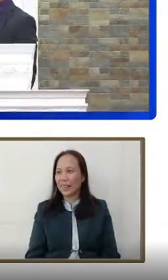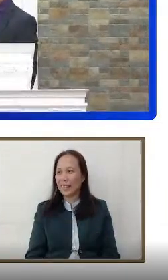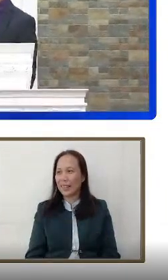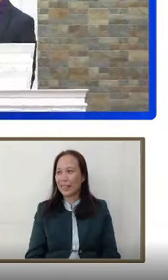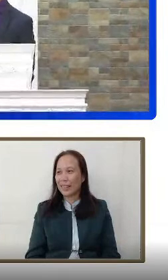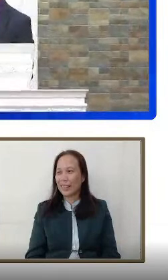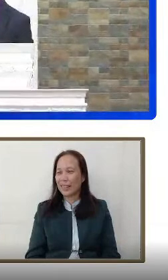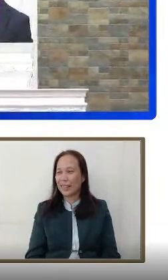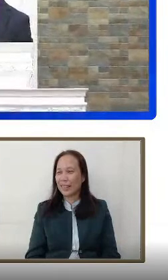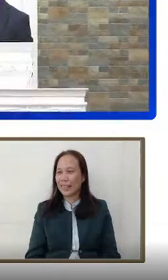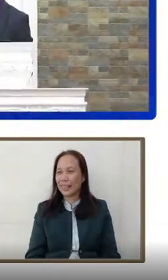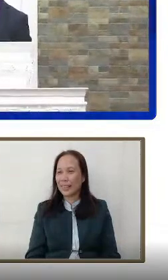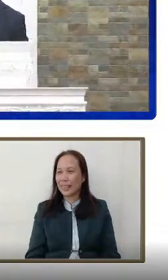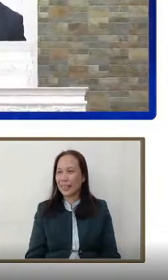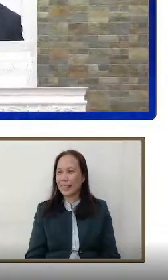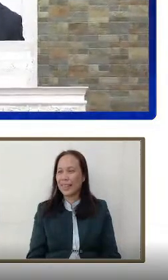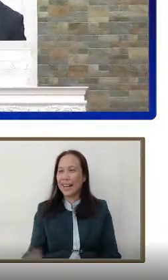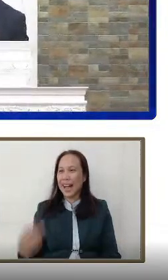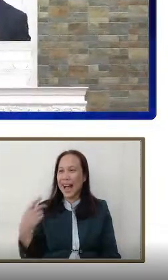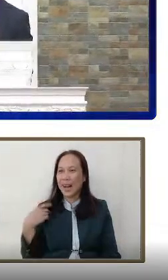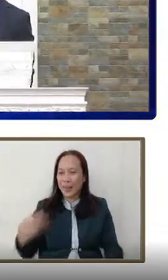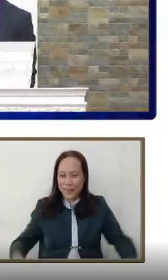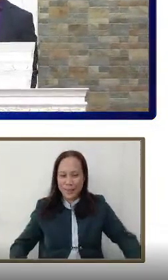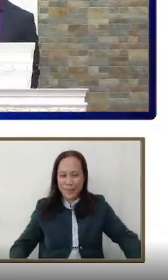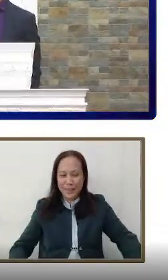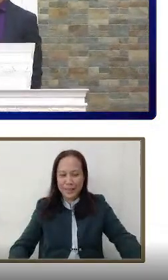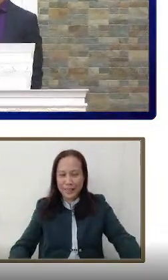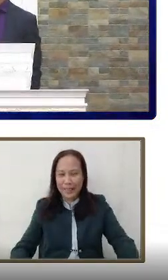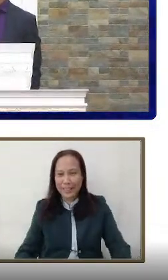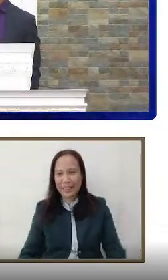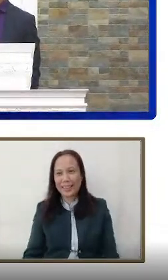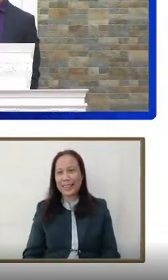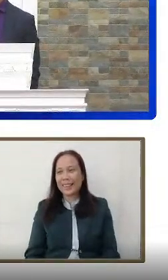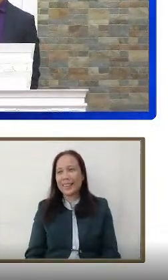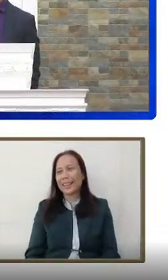pinupush? Wheelchair. Wheelchair. Meron ba kayo?